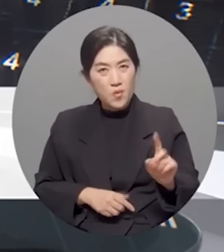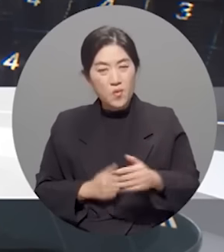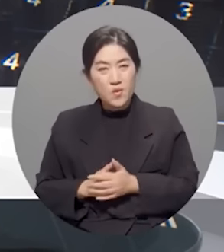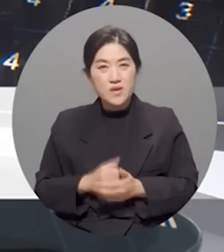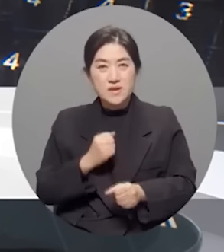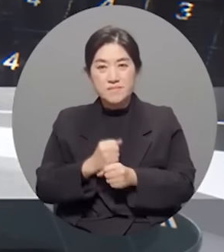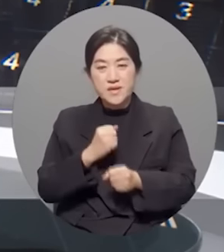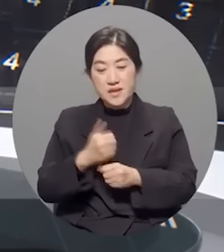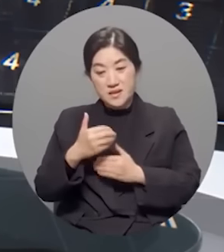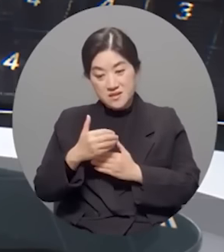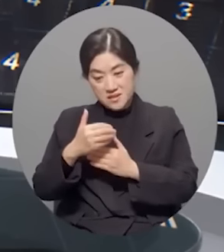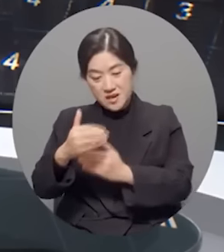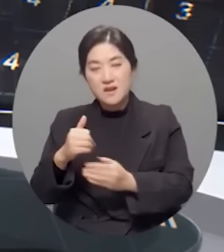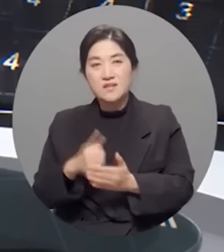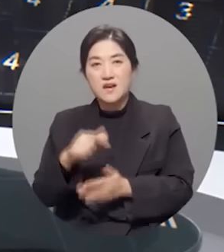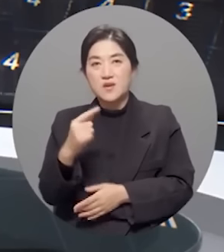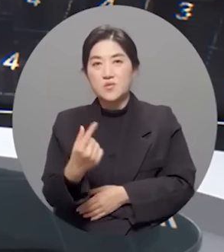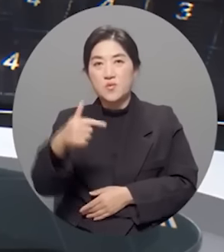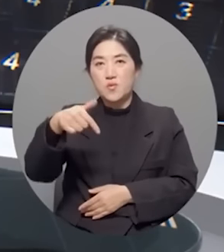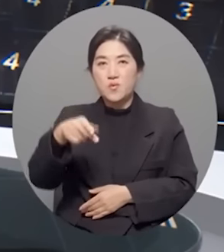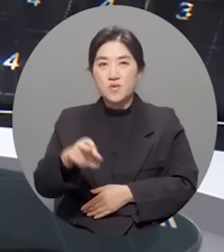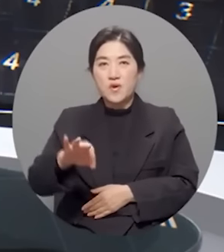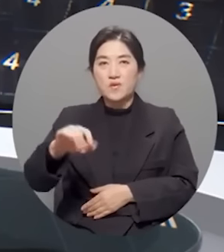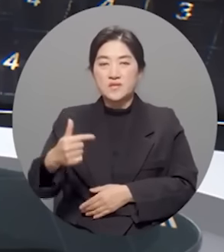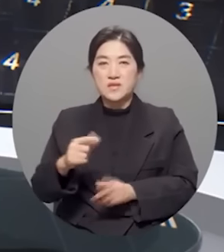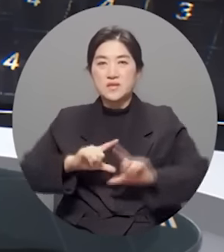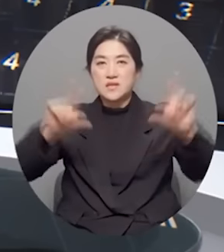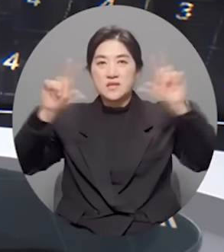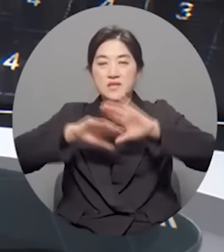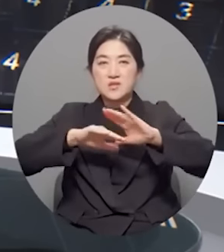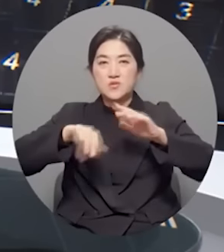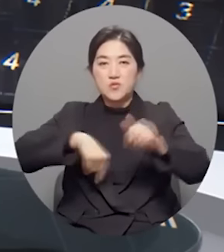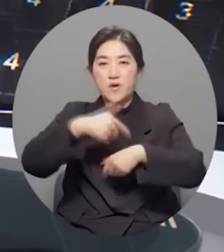제작 경를 노경진 기후환경 팀장이